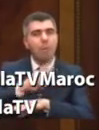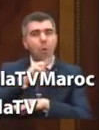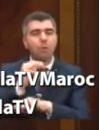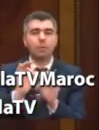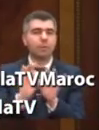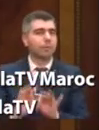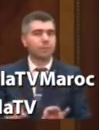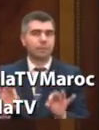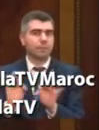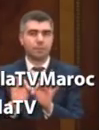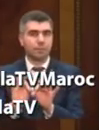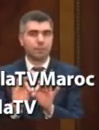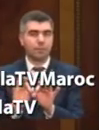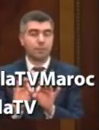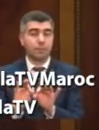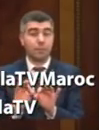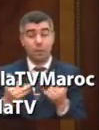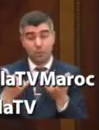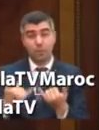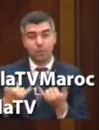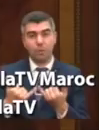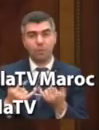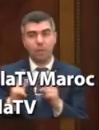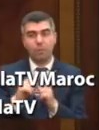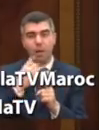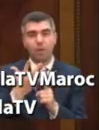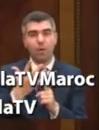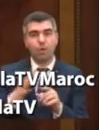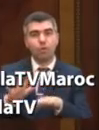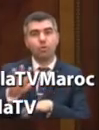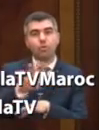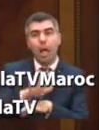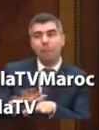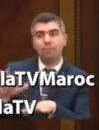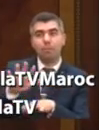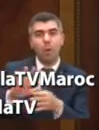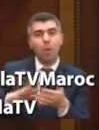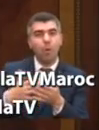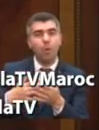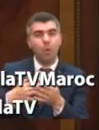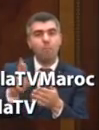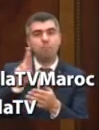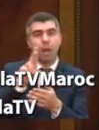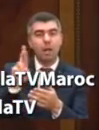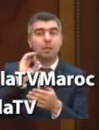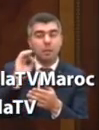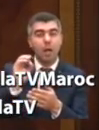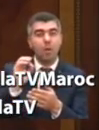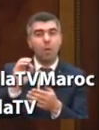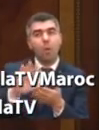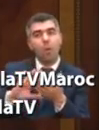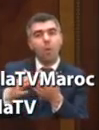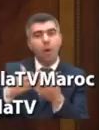الشعب المغربي الذي يؤثره إجماع غير مشروط بخصوص هذه القضية وراء جلالة الملك محمد السادس